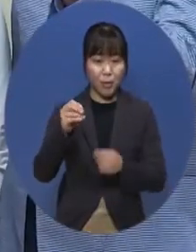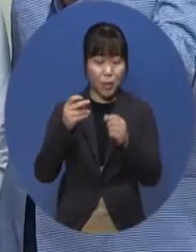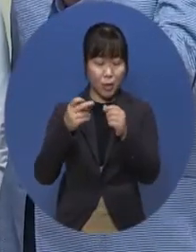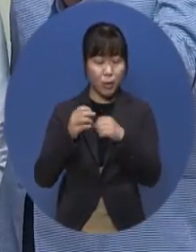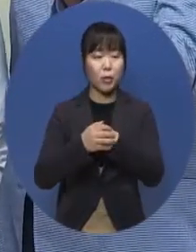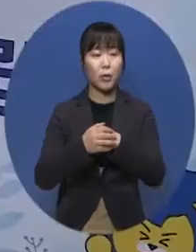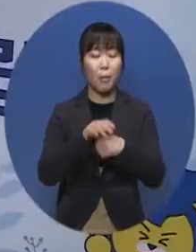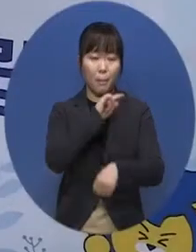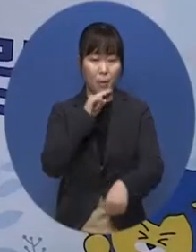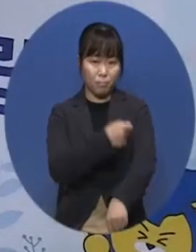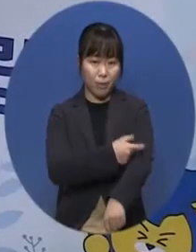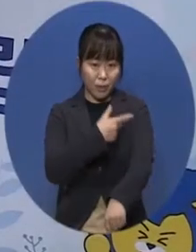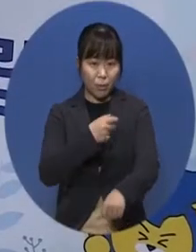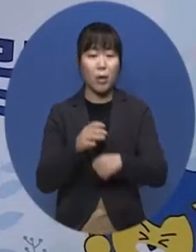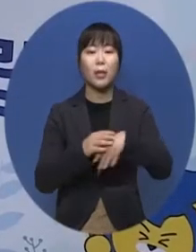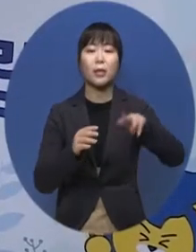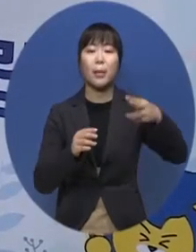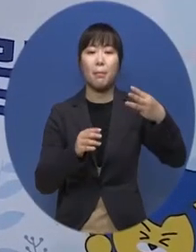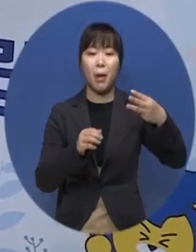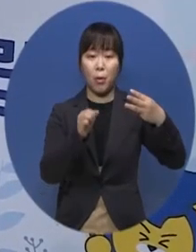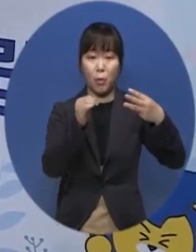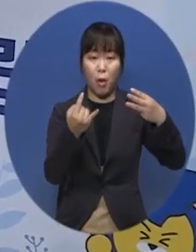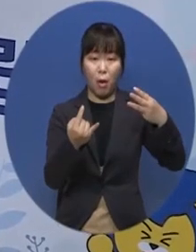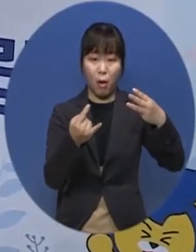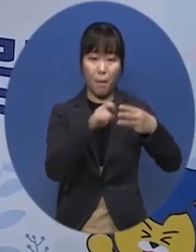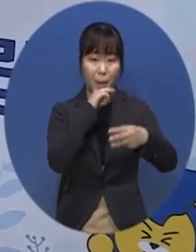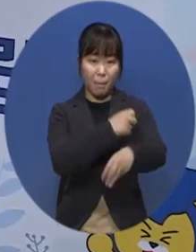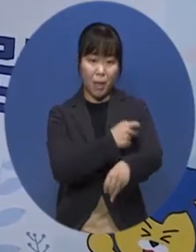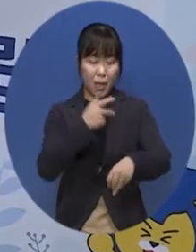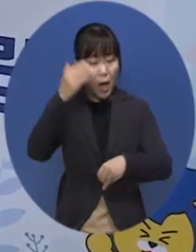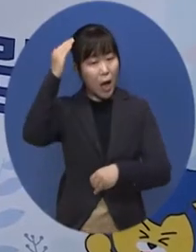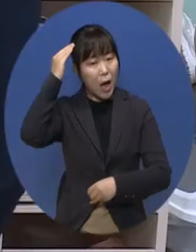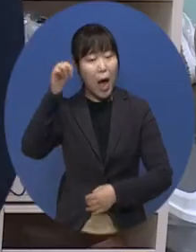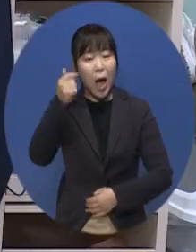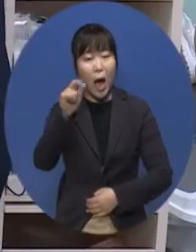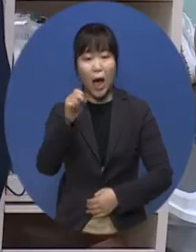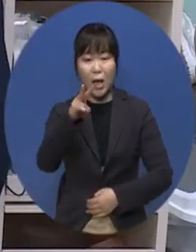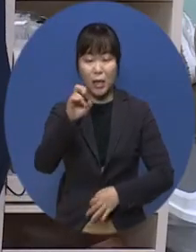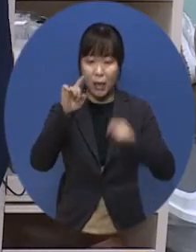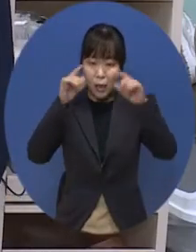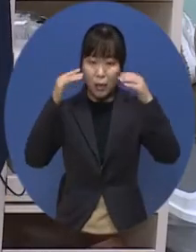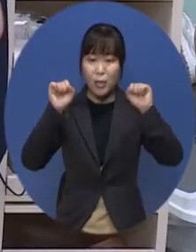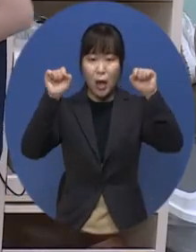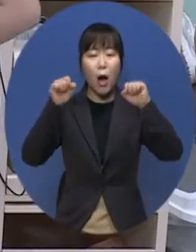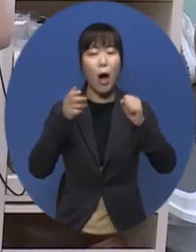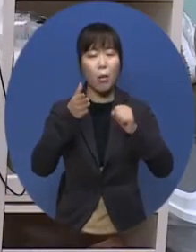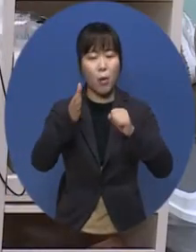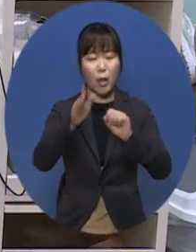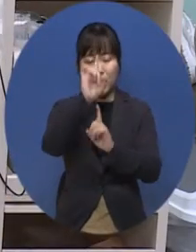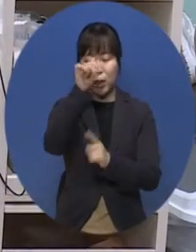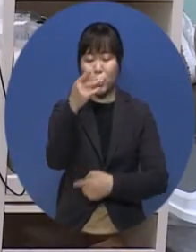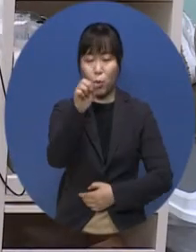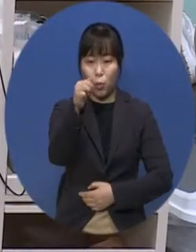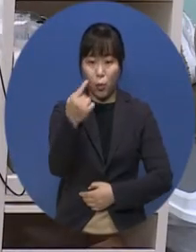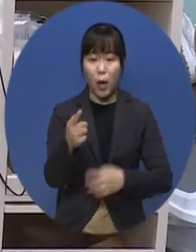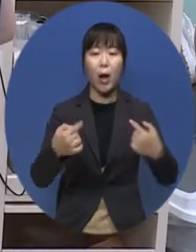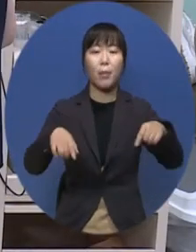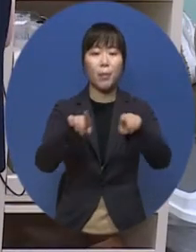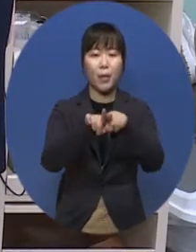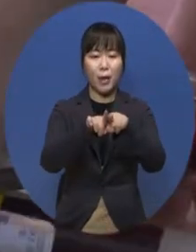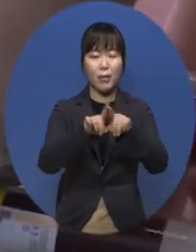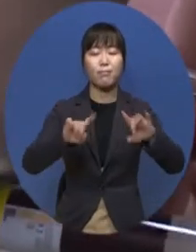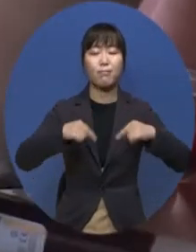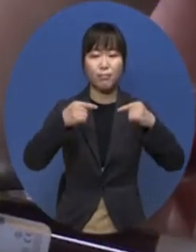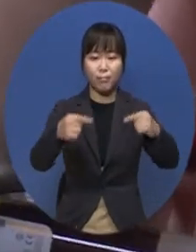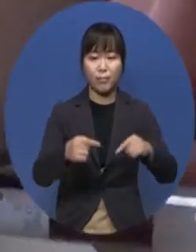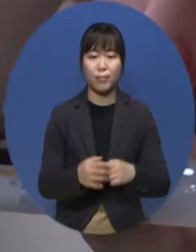헌혈자이자 300번째 헌혈에 나선 한양대학교 체육학과 이종호 주임 교수 등이 참석해 자리를